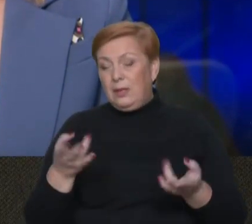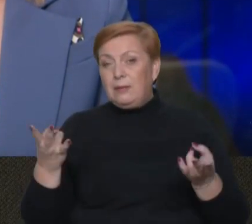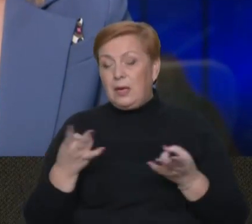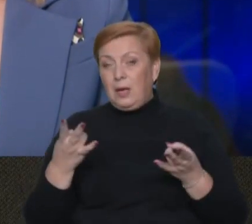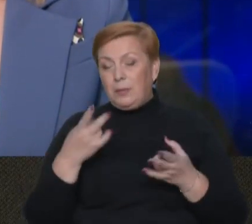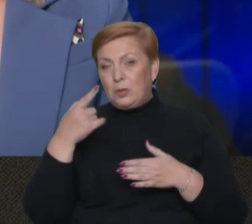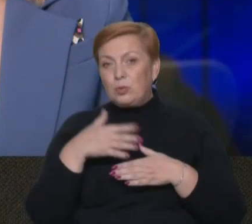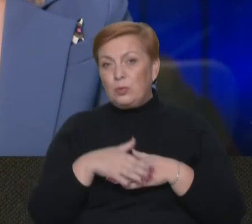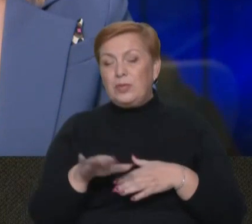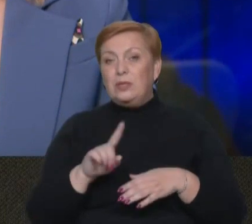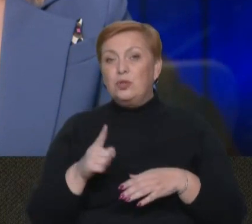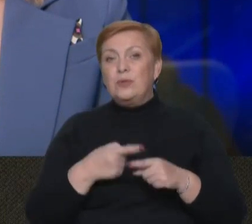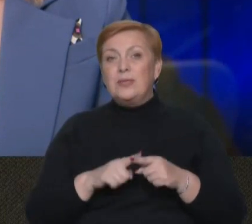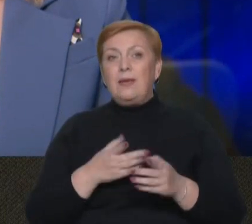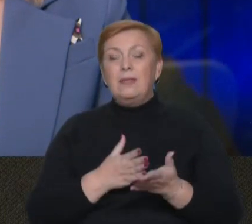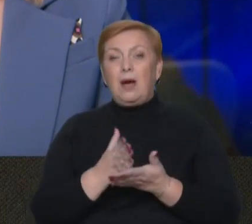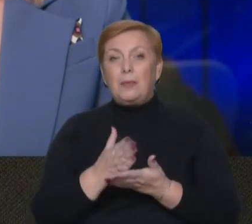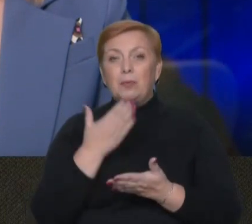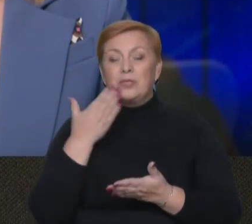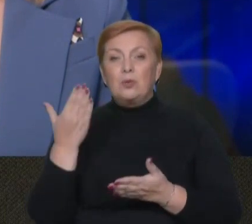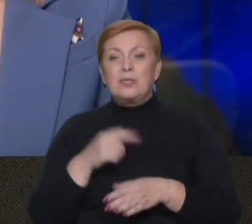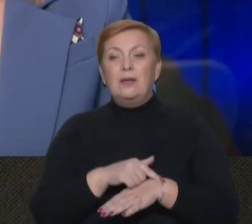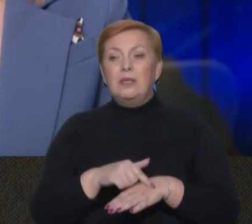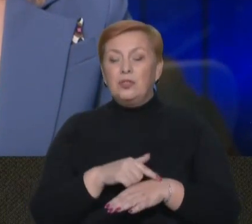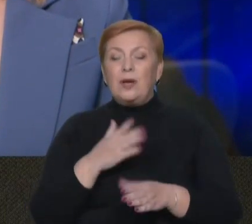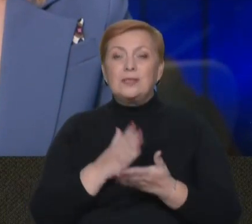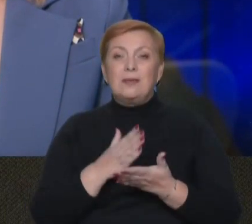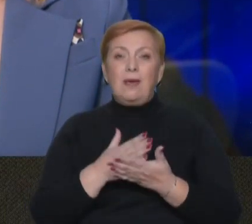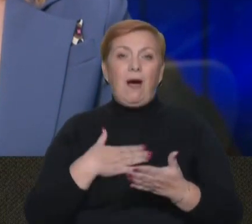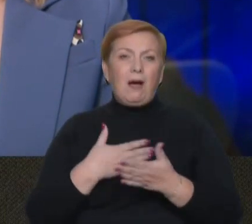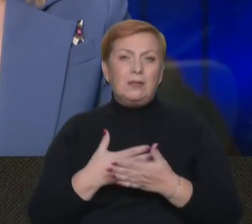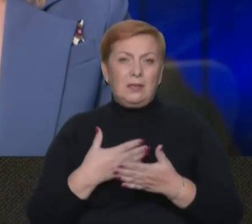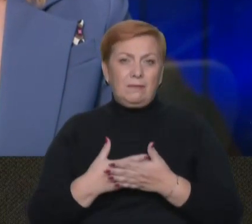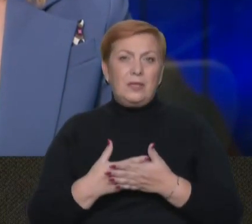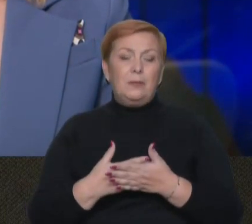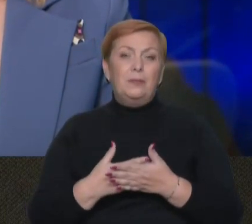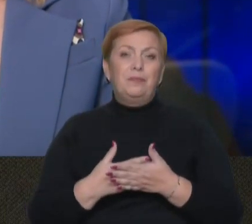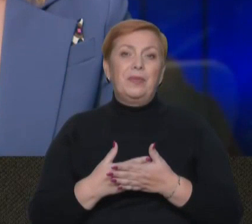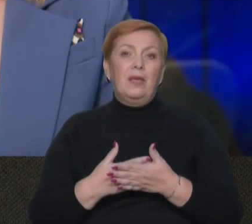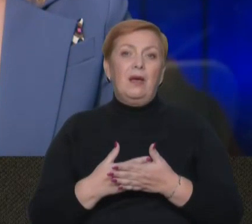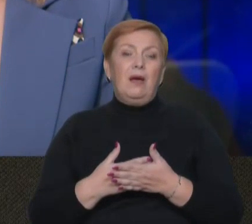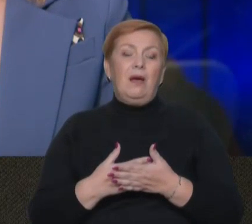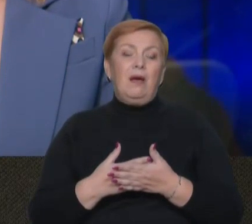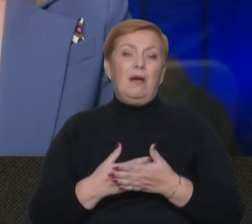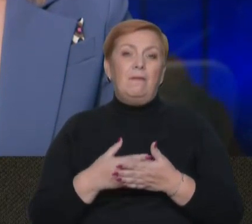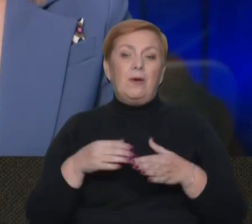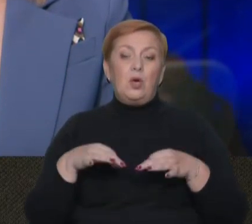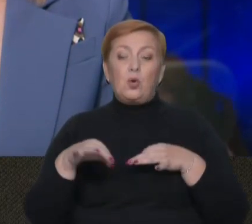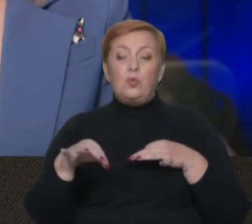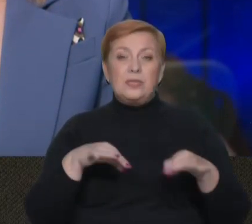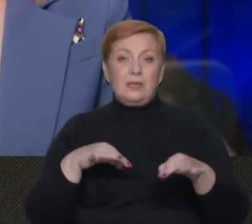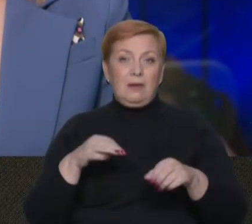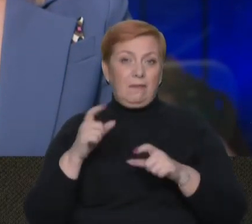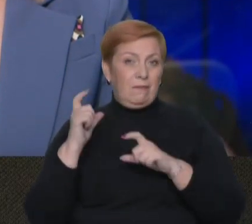розуміти що цей напрямок також за останній час є досить активним в Русі вантажівок бо через